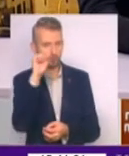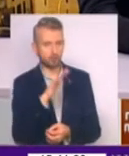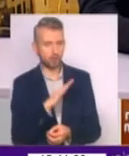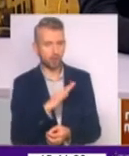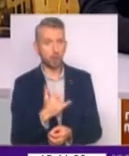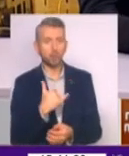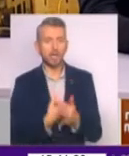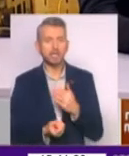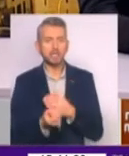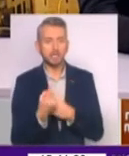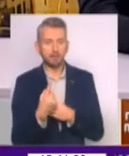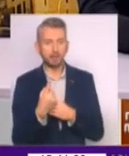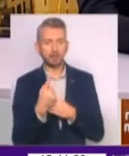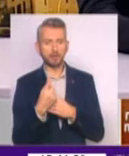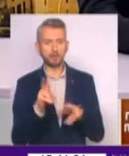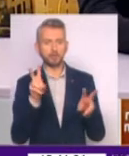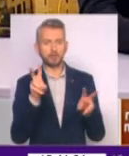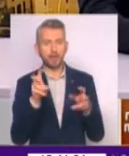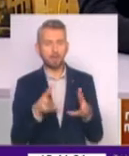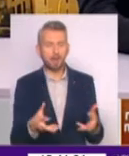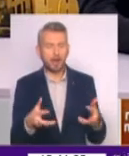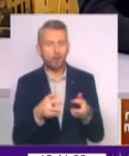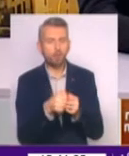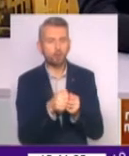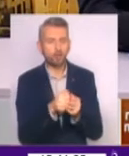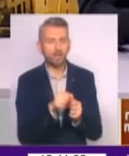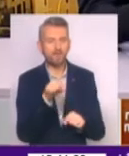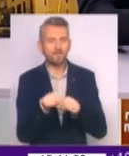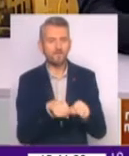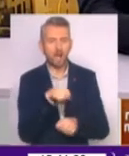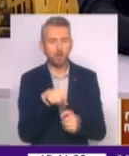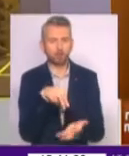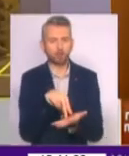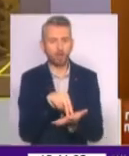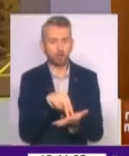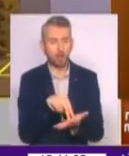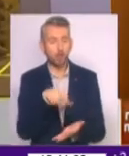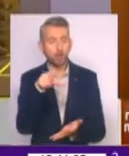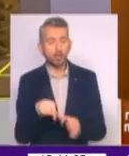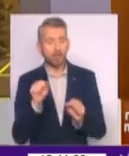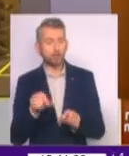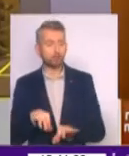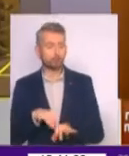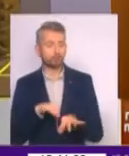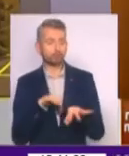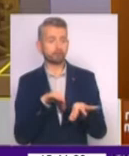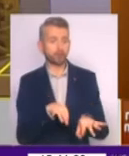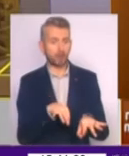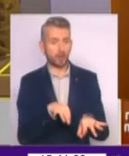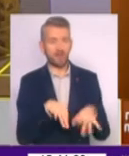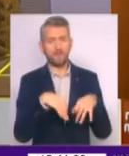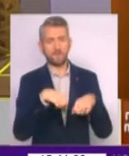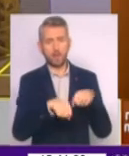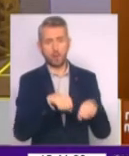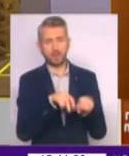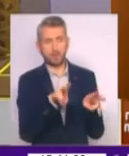нас з'являться перехоплюючі велопаркінги. Тобто людина може приїхати, залишити велосипед, сісти в метро, приїхати куди